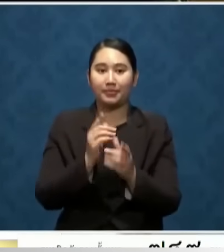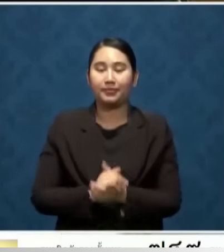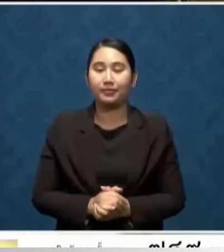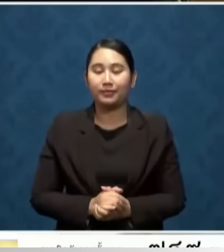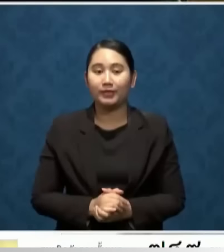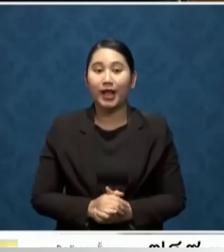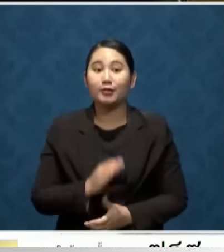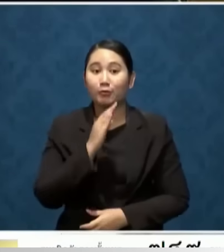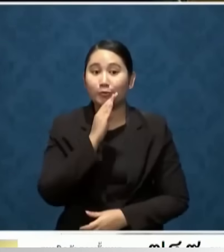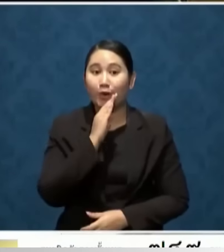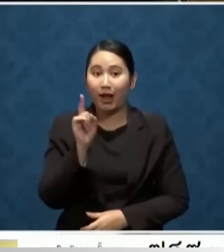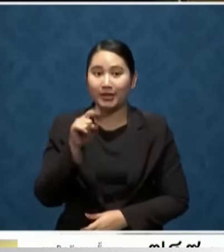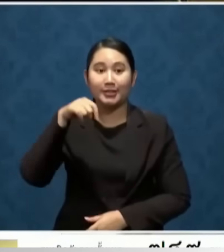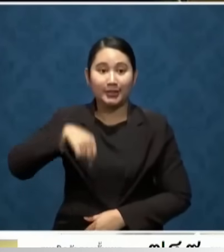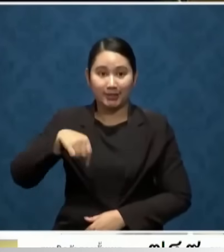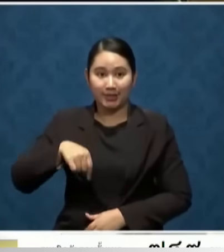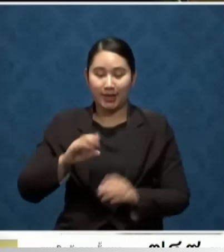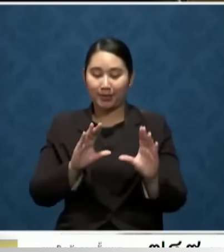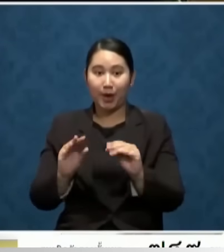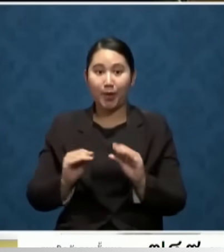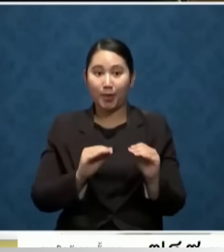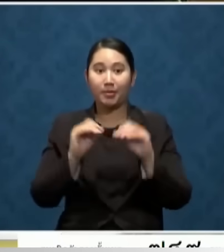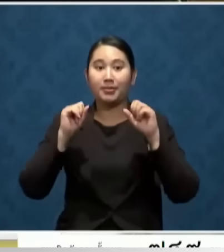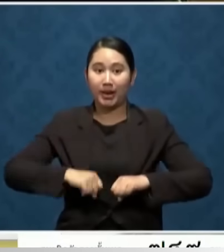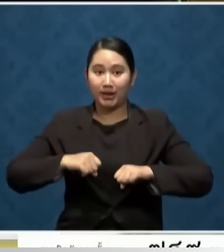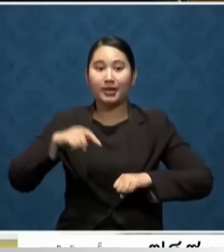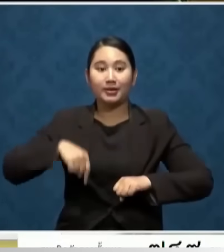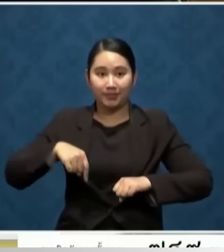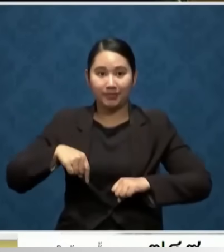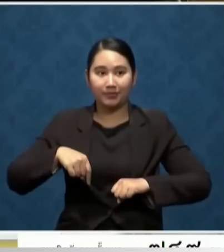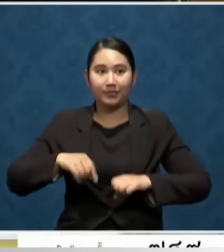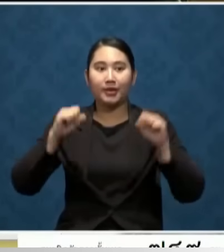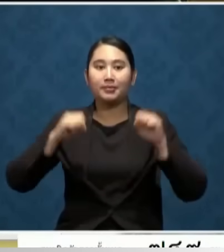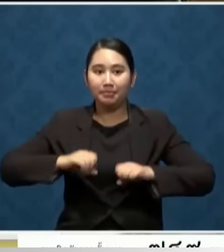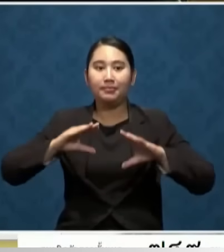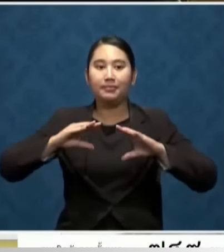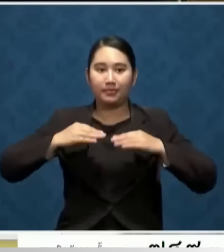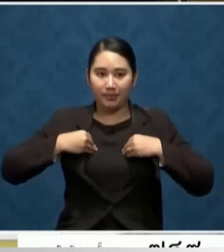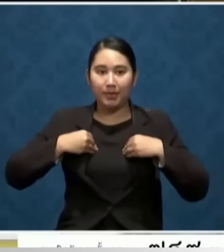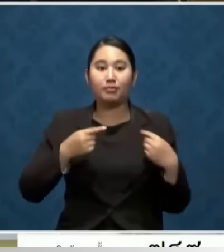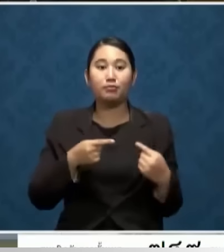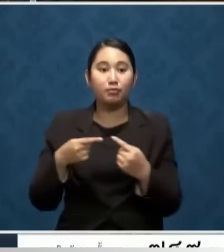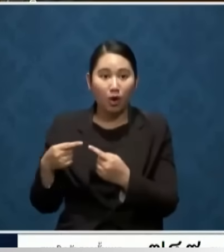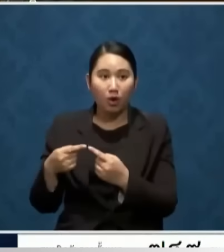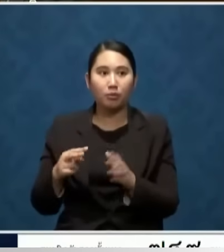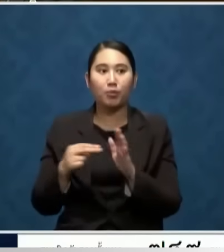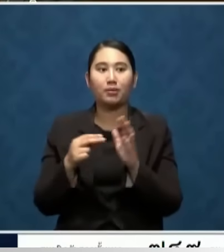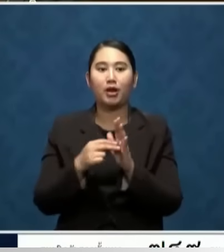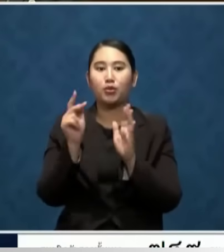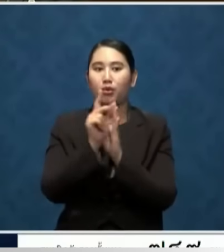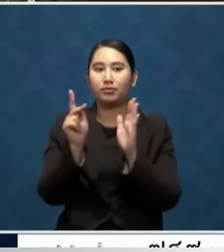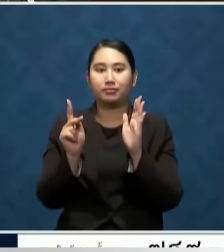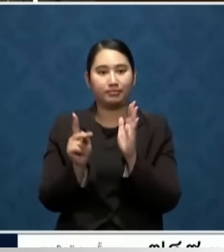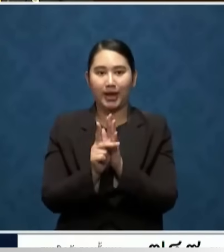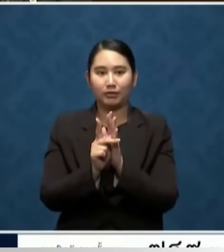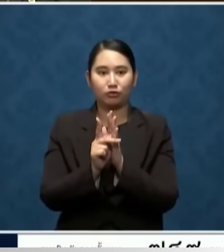ากรัฐสภาให้มีการพิจารณาเพื่อลงมติและให้ความเห็นชอบต่อไปย่อมขัดต่อกฎหมายสูงสุด